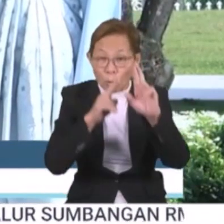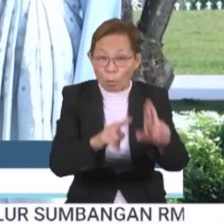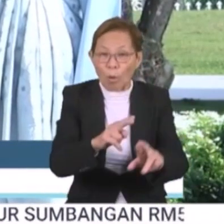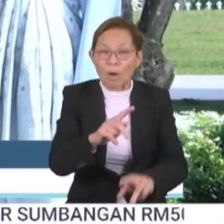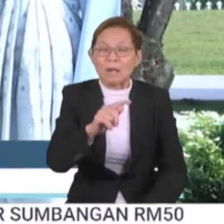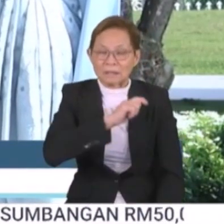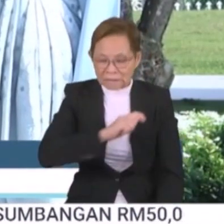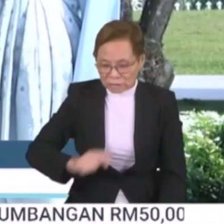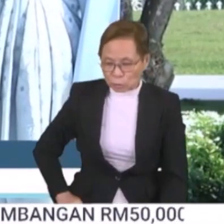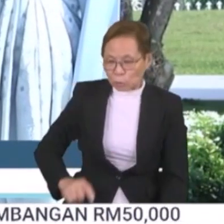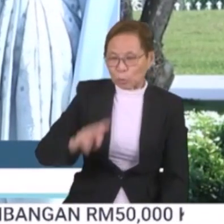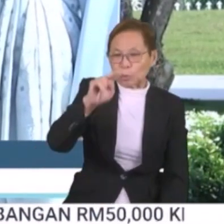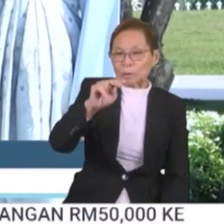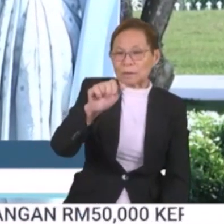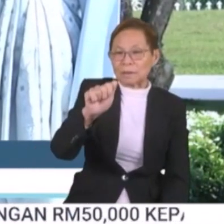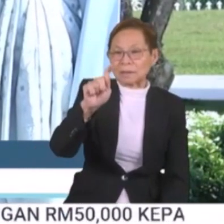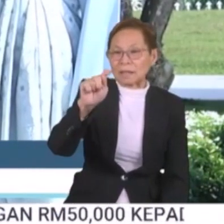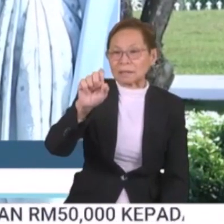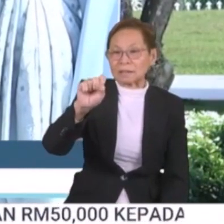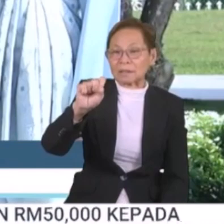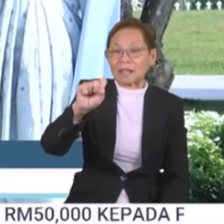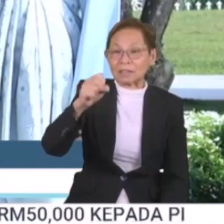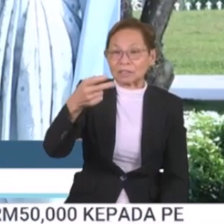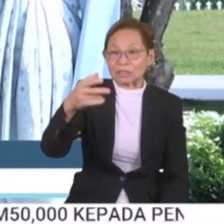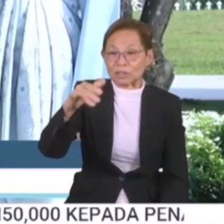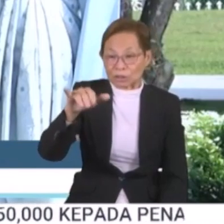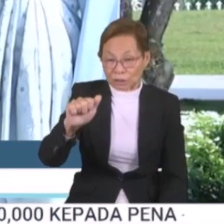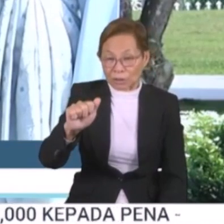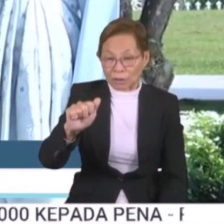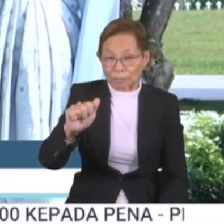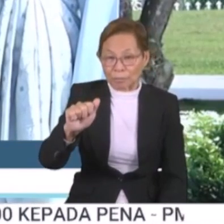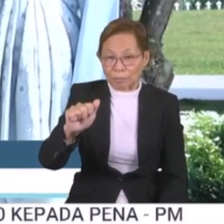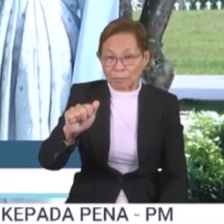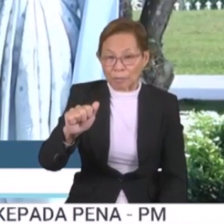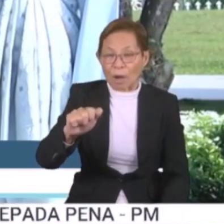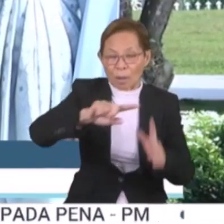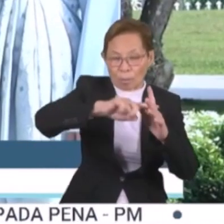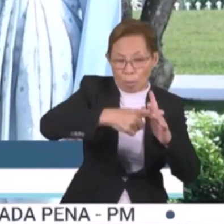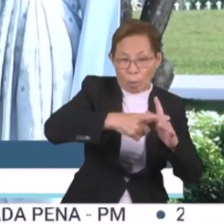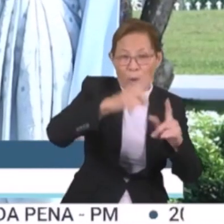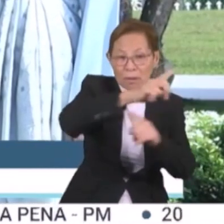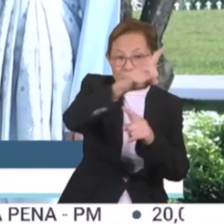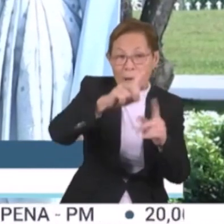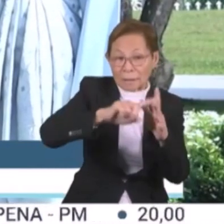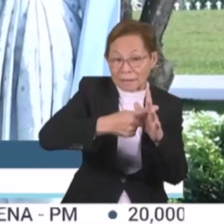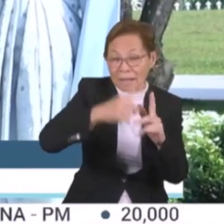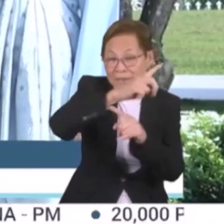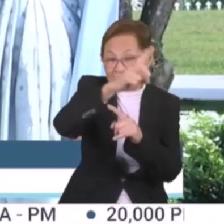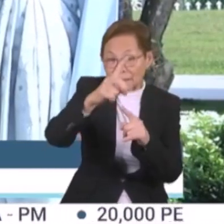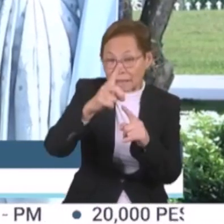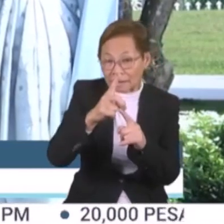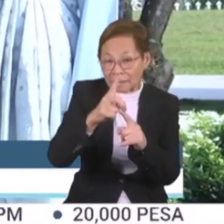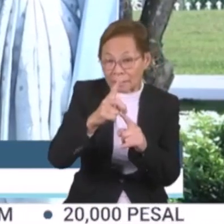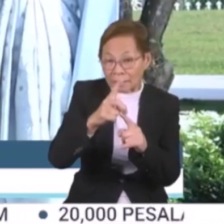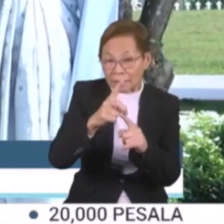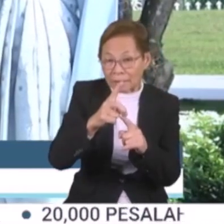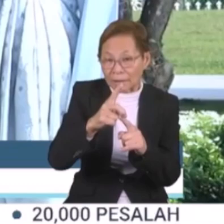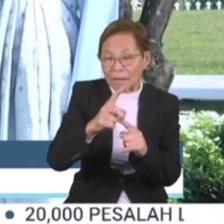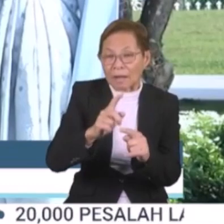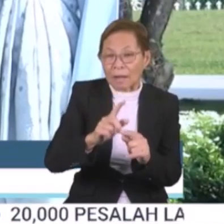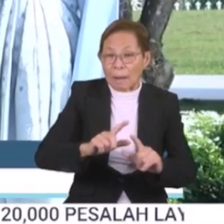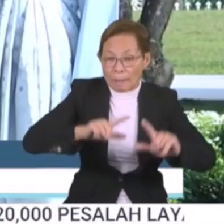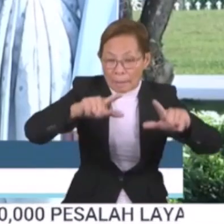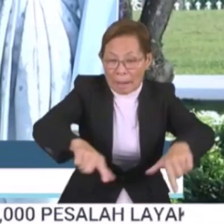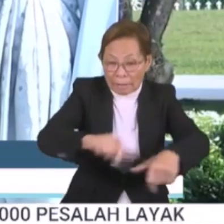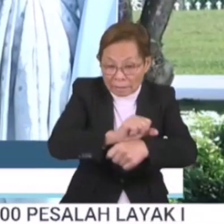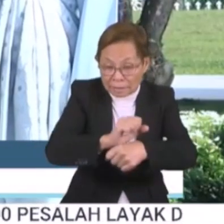Tengku Natasha Puteri Binti Tengku Adnan bermula pada tarikh meletak kerja pada